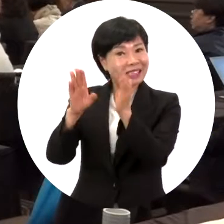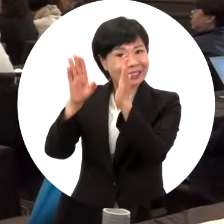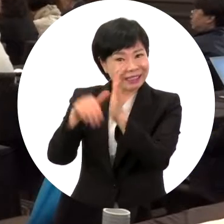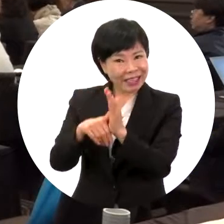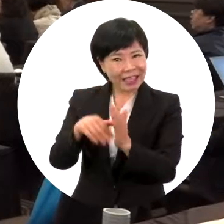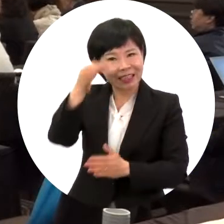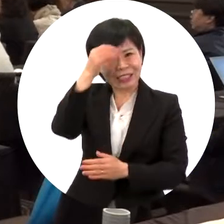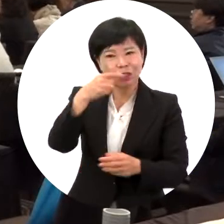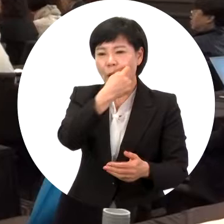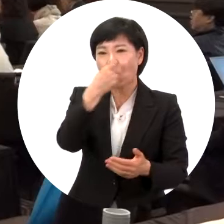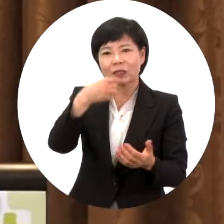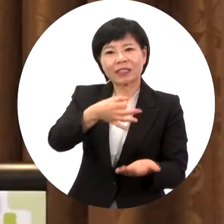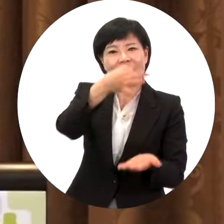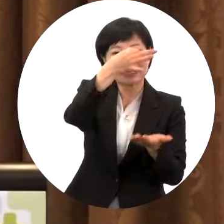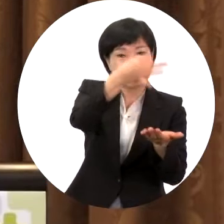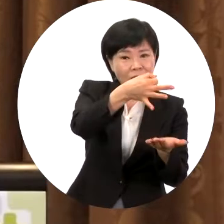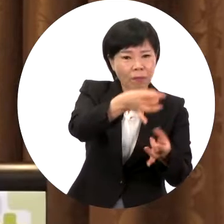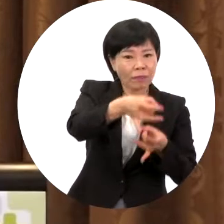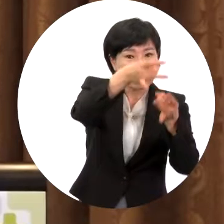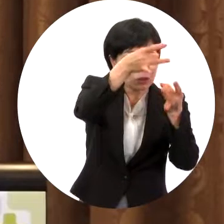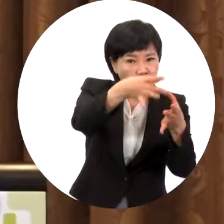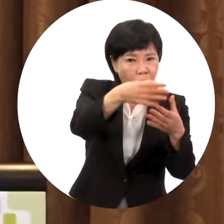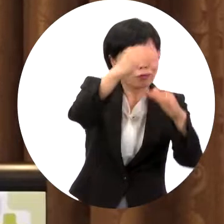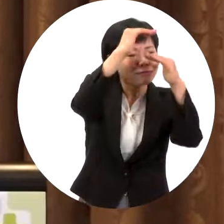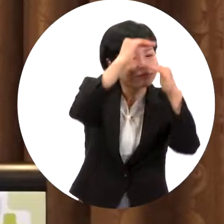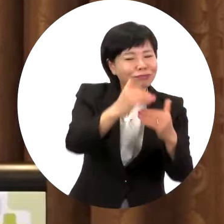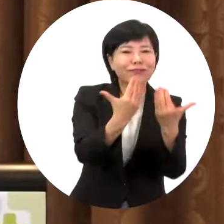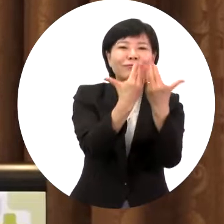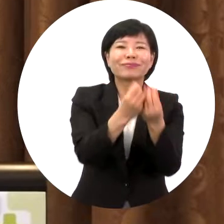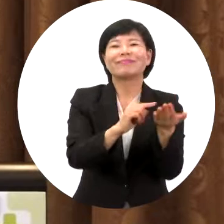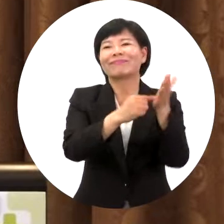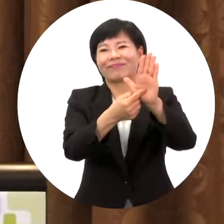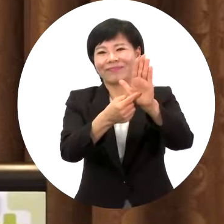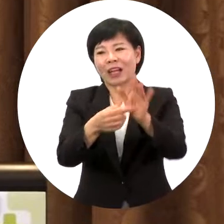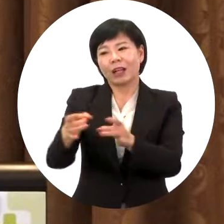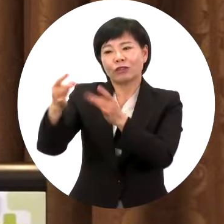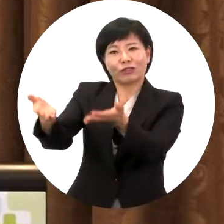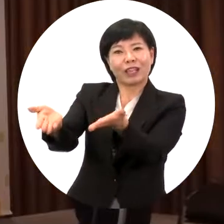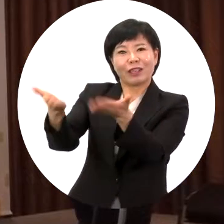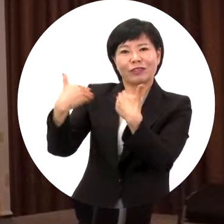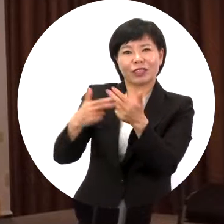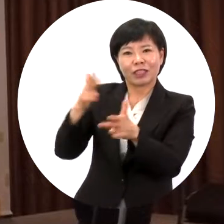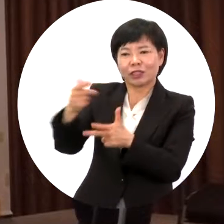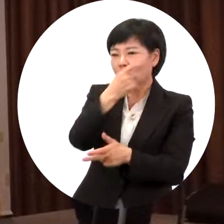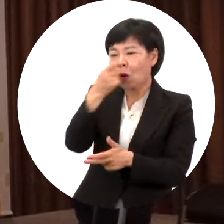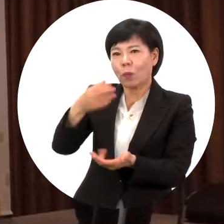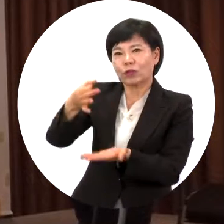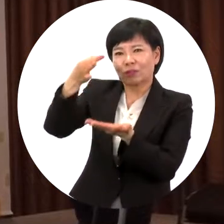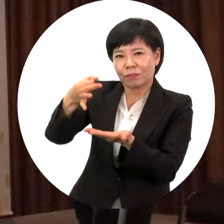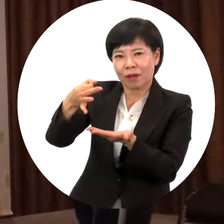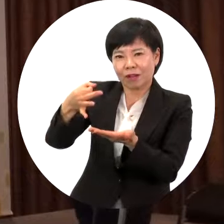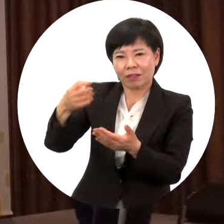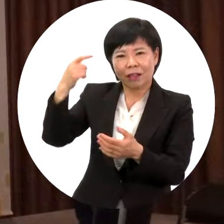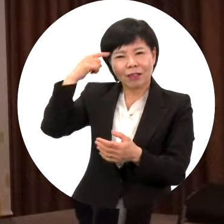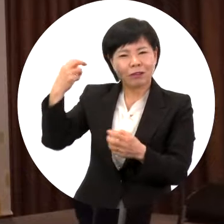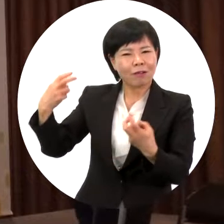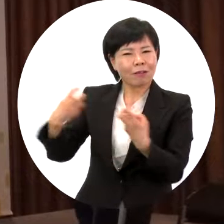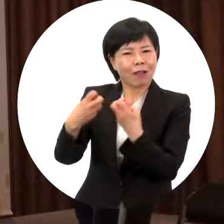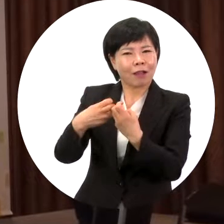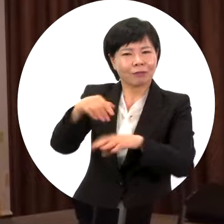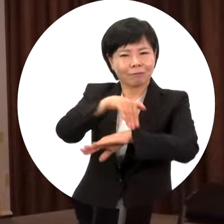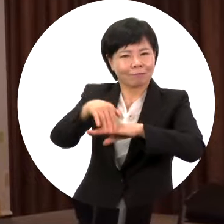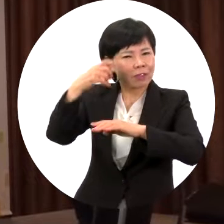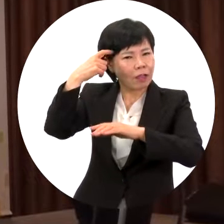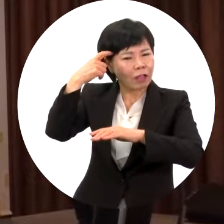세미나에서는 기술보증기금 투자 기업 보증 성공 사례를 발표했는데요. 투자 유치 및 기업 보증 준비 전략 모색, 국내 기업 공개